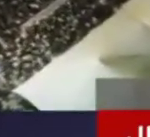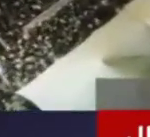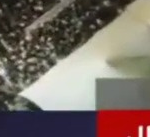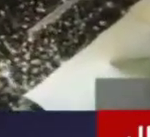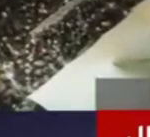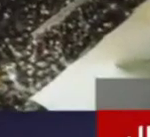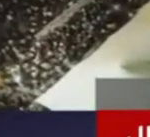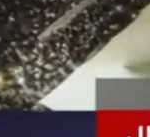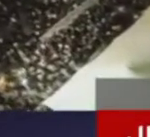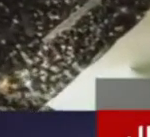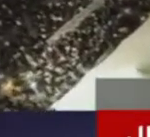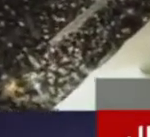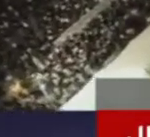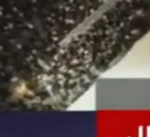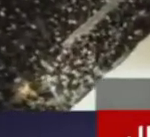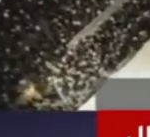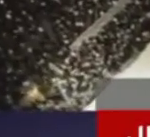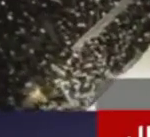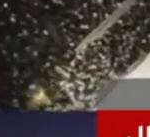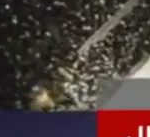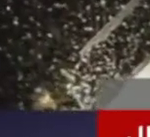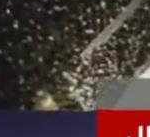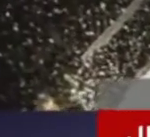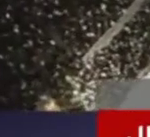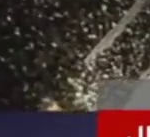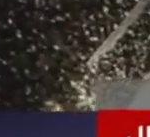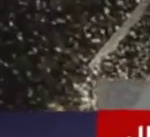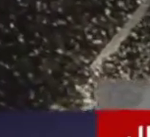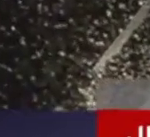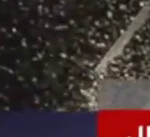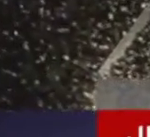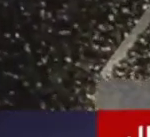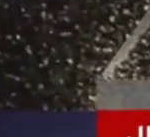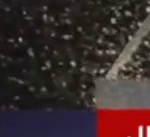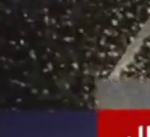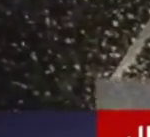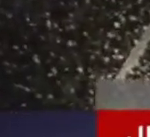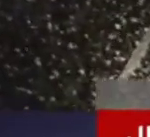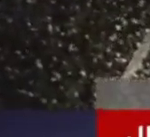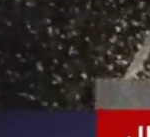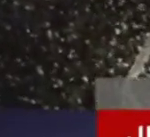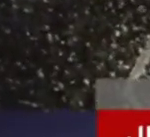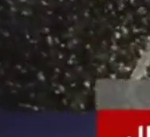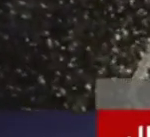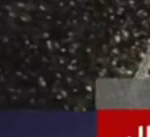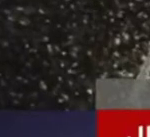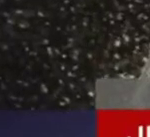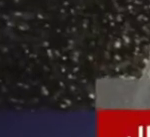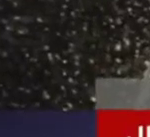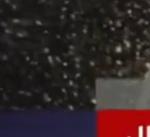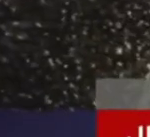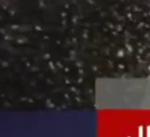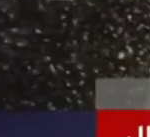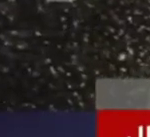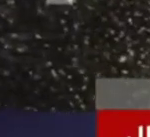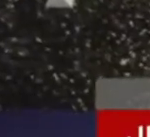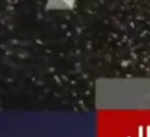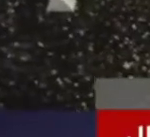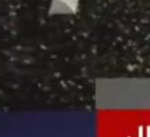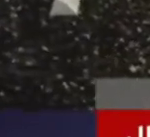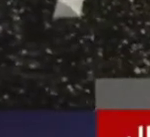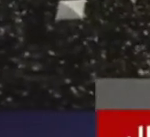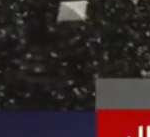البشريين الذين يرتكبون الجرائم لحمايه مجرمي الحرب مهم ان يعرف كل